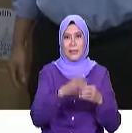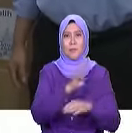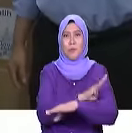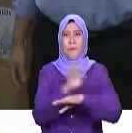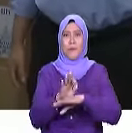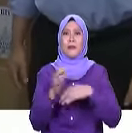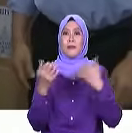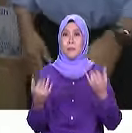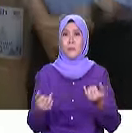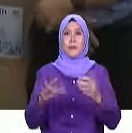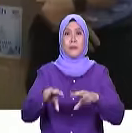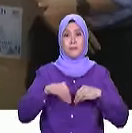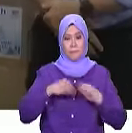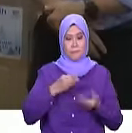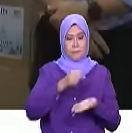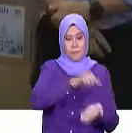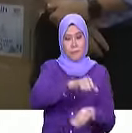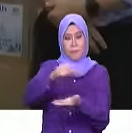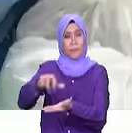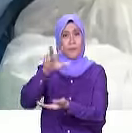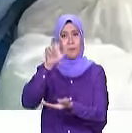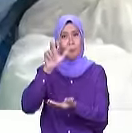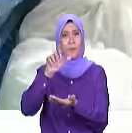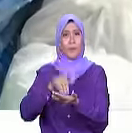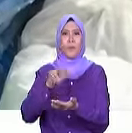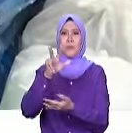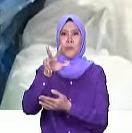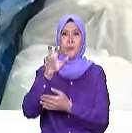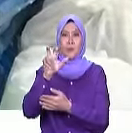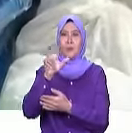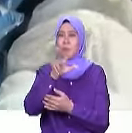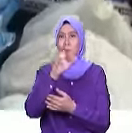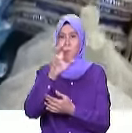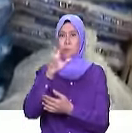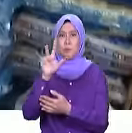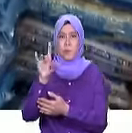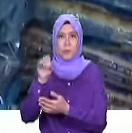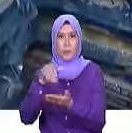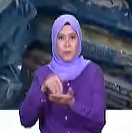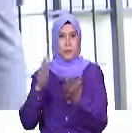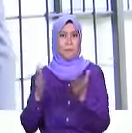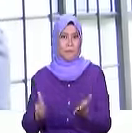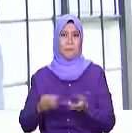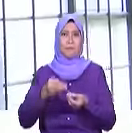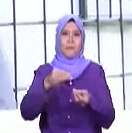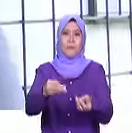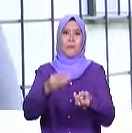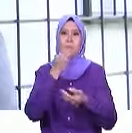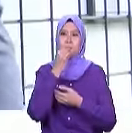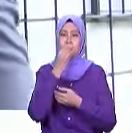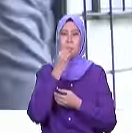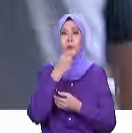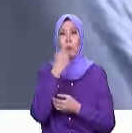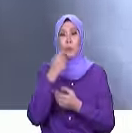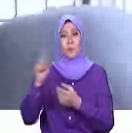Sehingga kini Parlimen Beaufort telah mengagihkan 3,180 bakul makanan. Penduduk daerah ini yang memerlukan bantuan